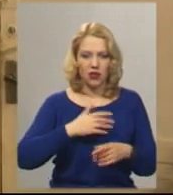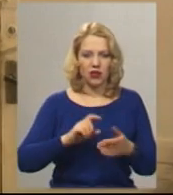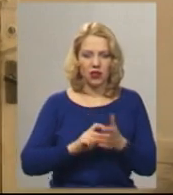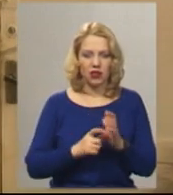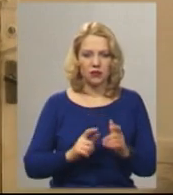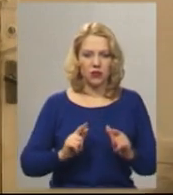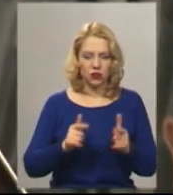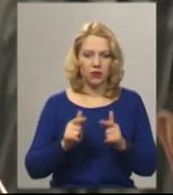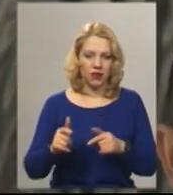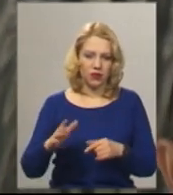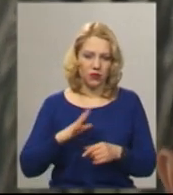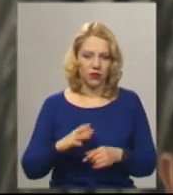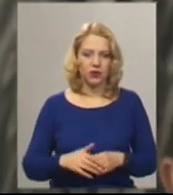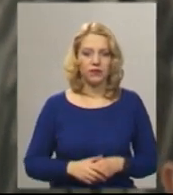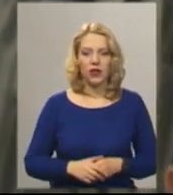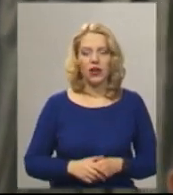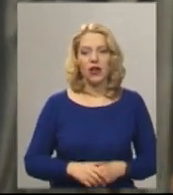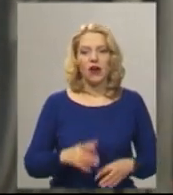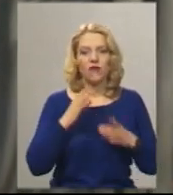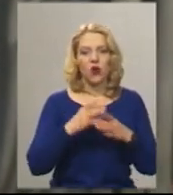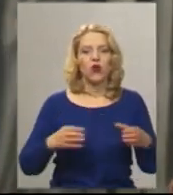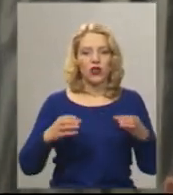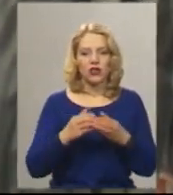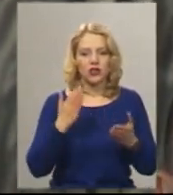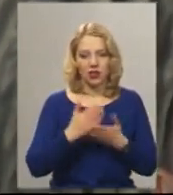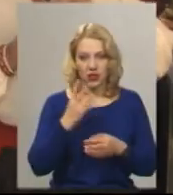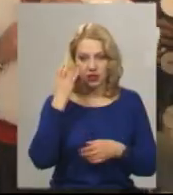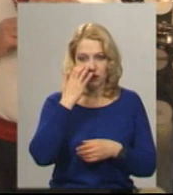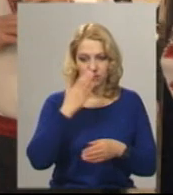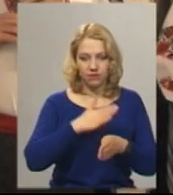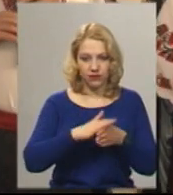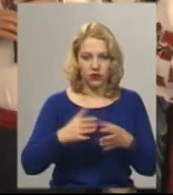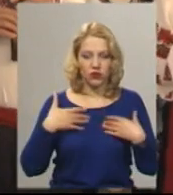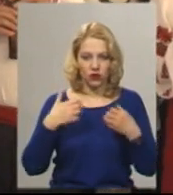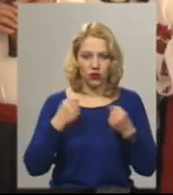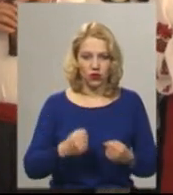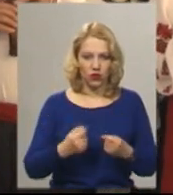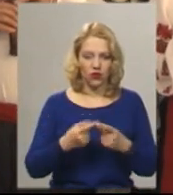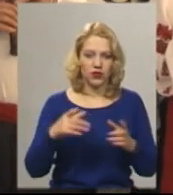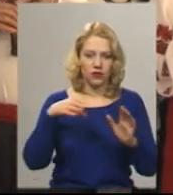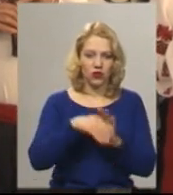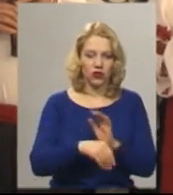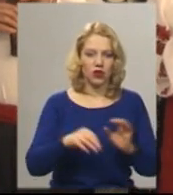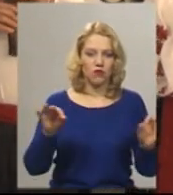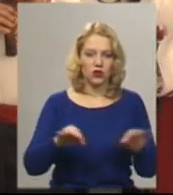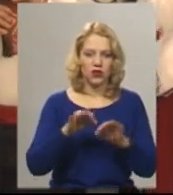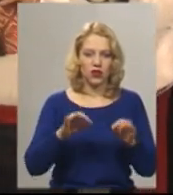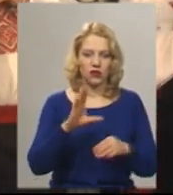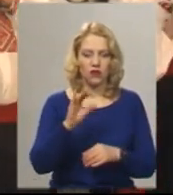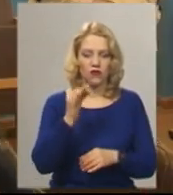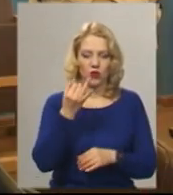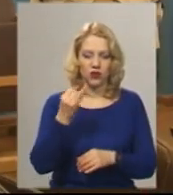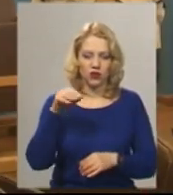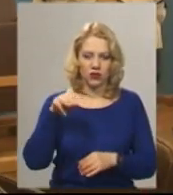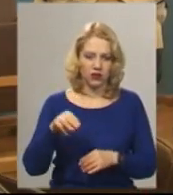техніку поступали. В оркестрі грають і зрячі супілкарі. Один із них – колишній військовий музикант Анатолій Войт. Його супілка зветься «Прима» або ж